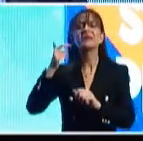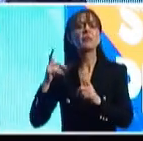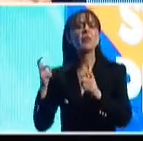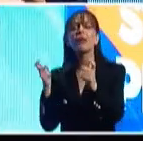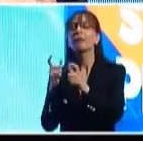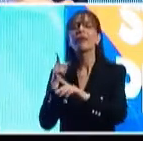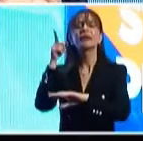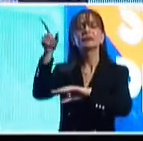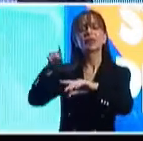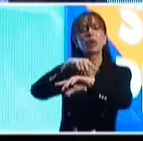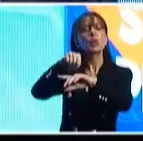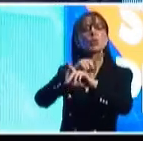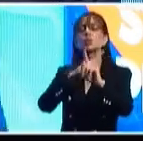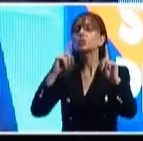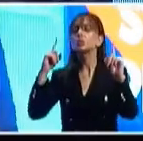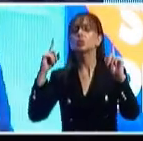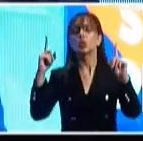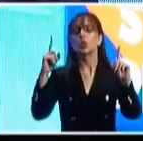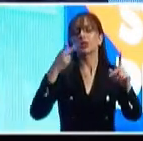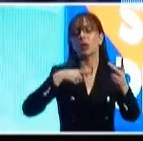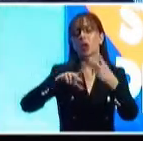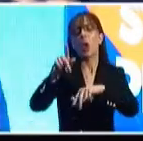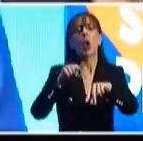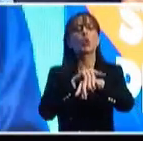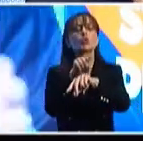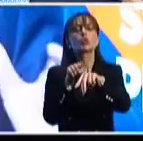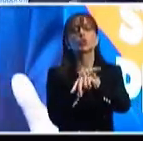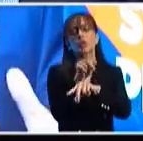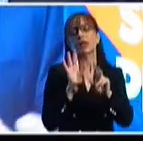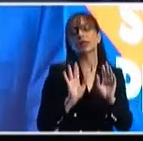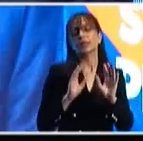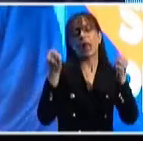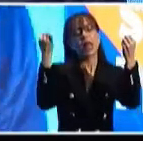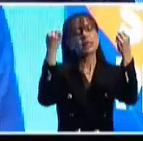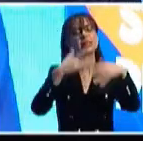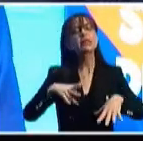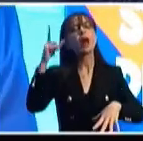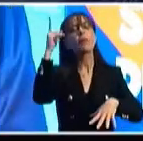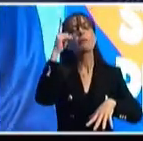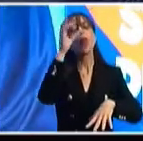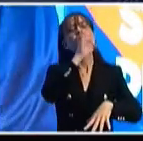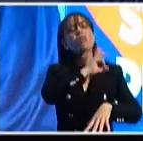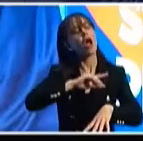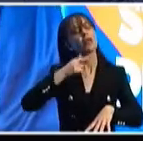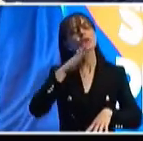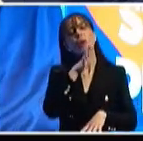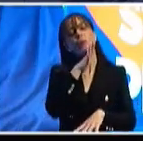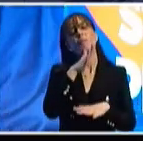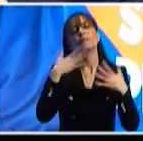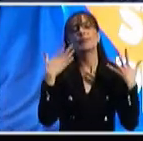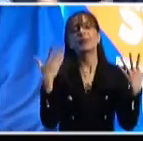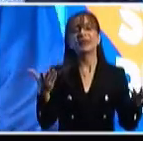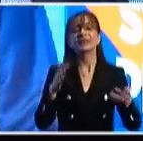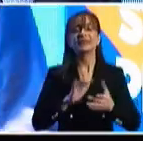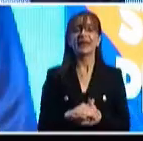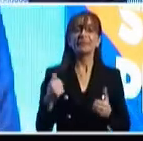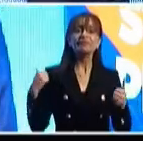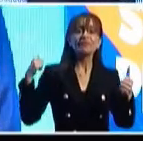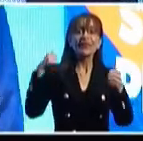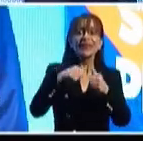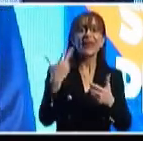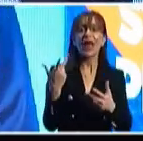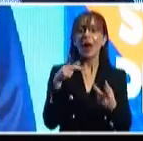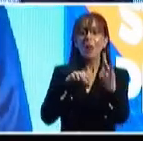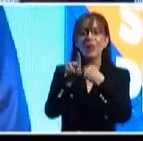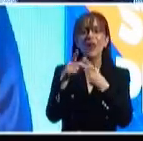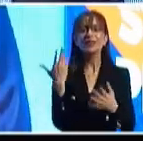süresi ne kadar yolculuk geçireceğini bu sistem sayesinde bilecek. Yine ulaşım akademisi kuruyoruz.